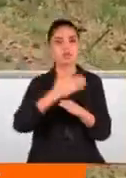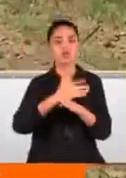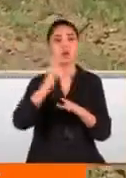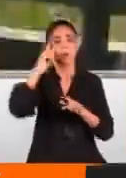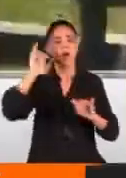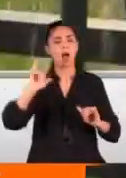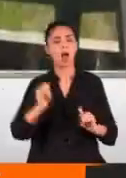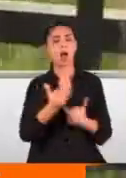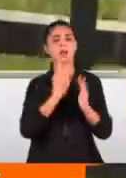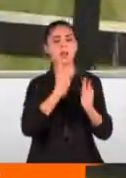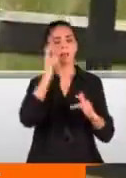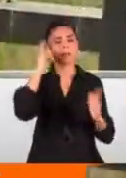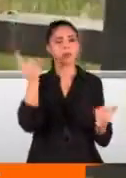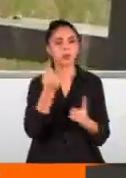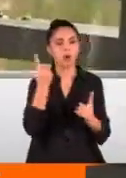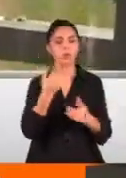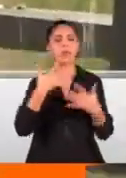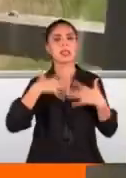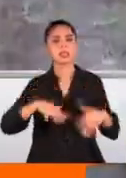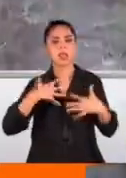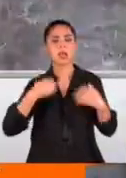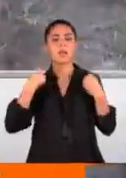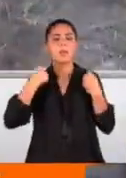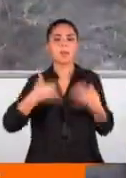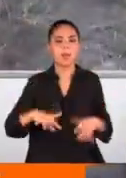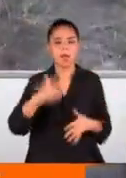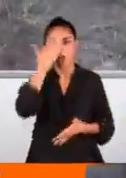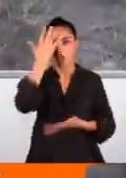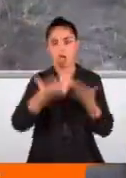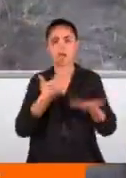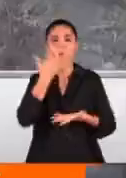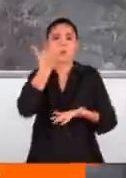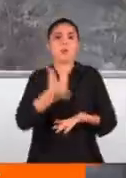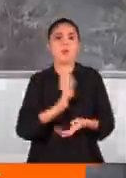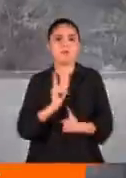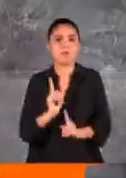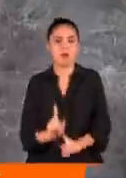geçmeyen baş ağrısı, baş dönmesi, terleme, halsizlik, ateş ve kusma geliyor.